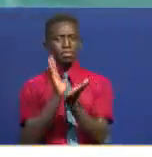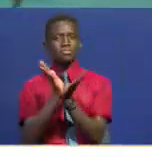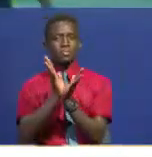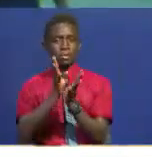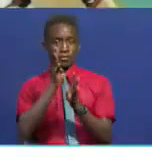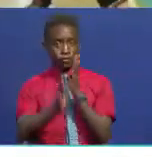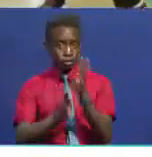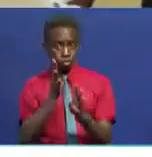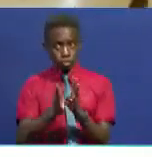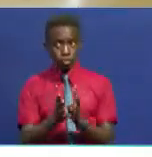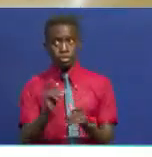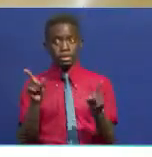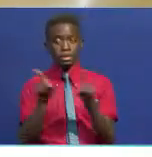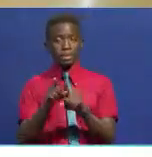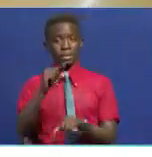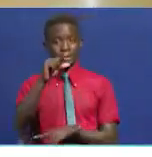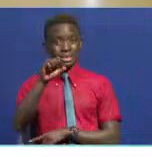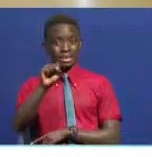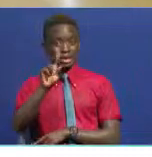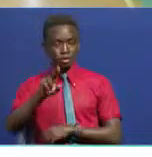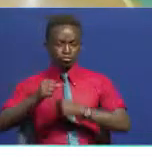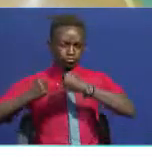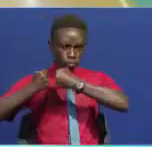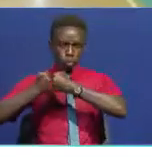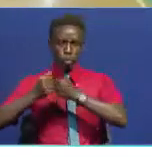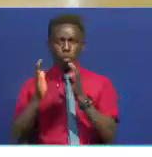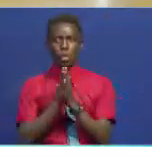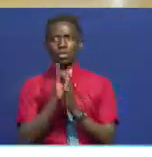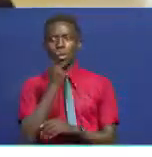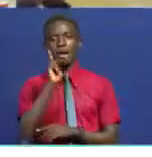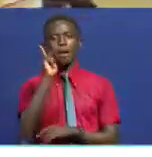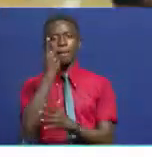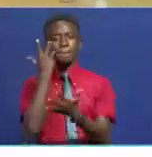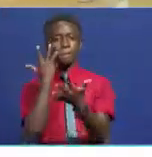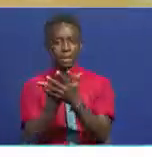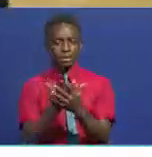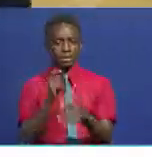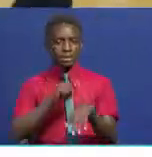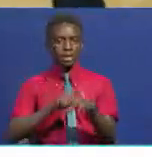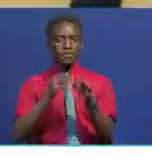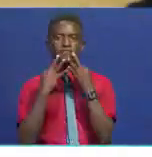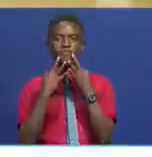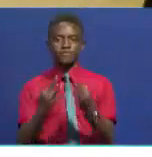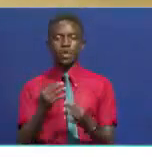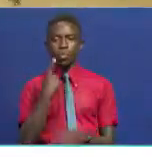Waliokuwa mabingwa wa ligi kuu GSU watamenyana na mabingwa watetezi Kenya Prisons kwenye finali ya wanaume.